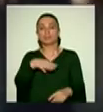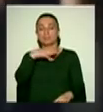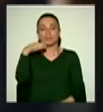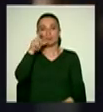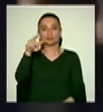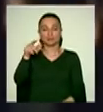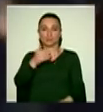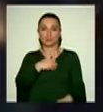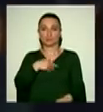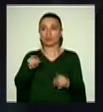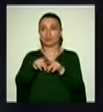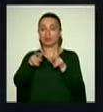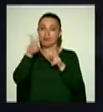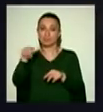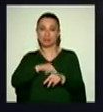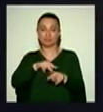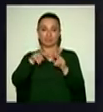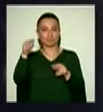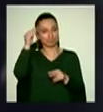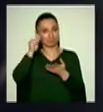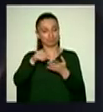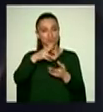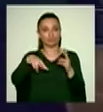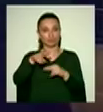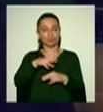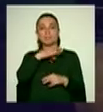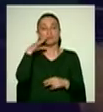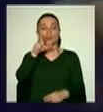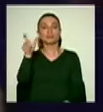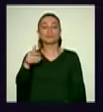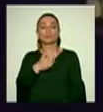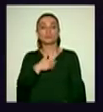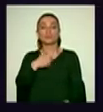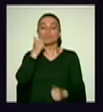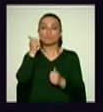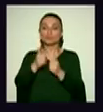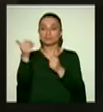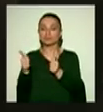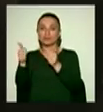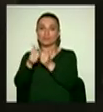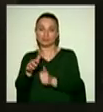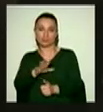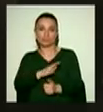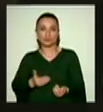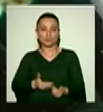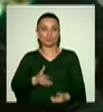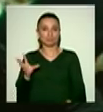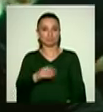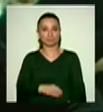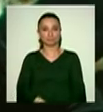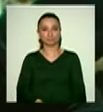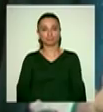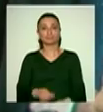ალბათ ამიტომ, ბევრ ადამიანს უნდოდა მისნაირი ყოფილიყო. ამიტომ უნდოდა ბევრ ადამიანს მუდამ მის